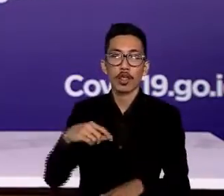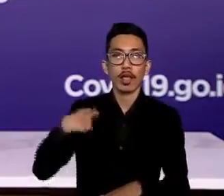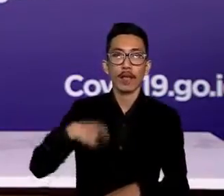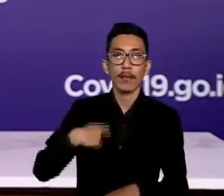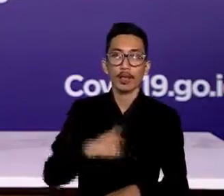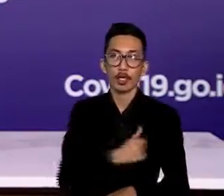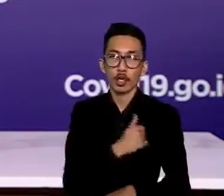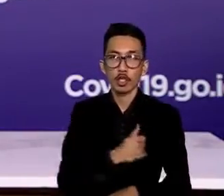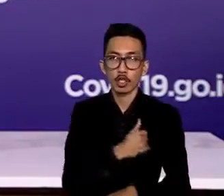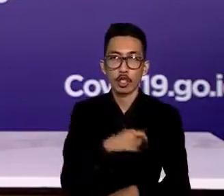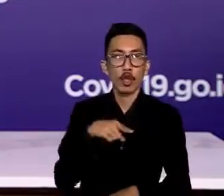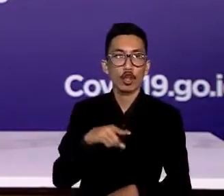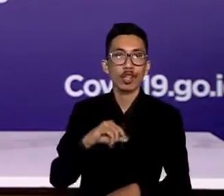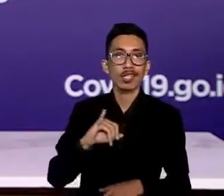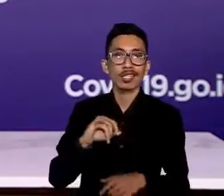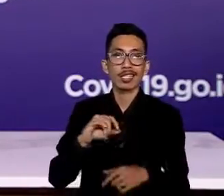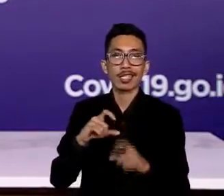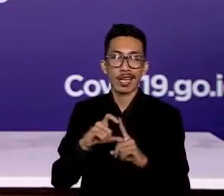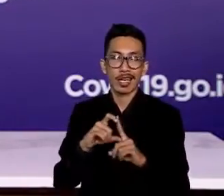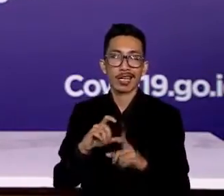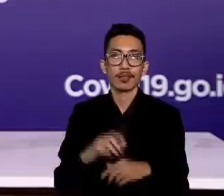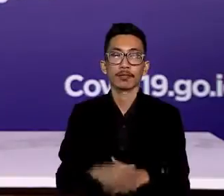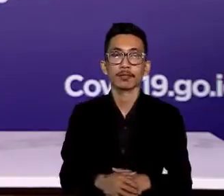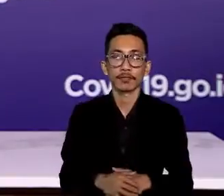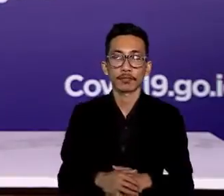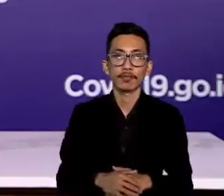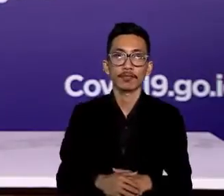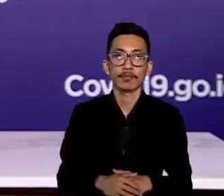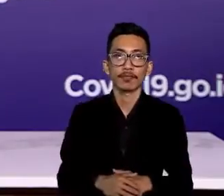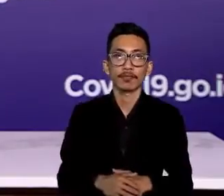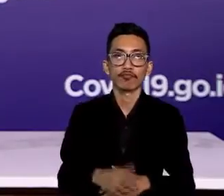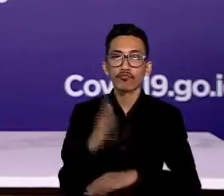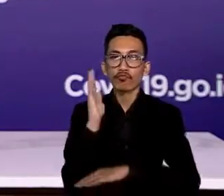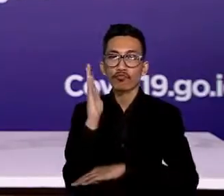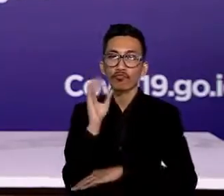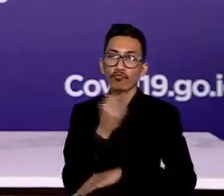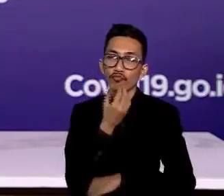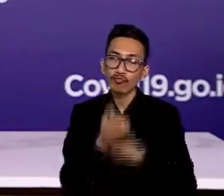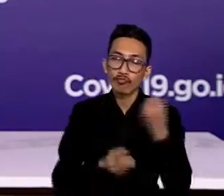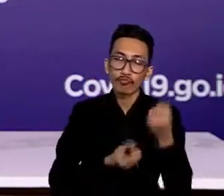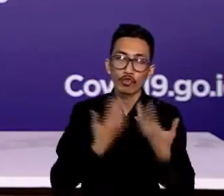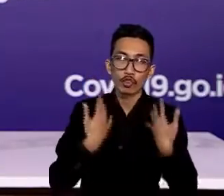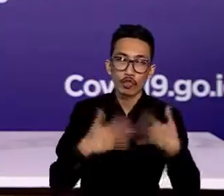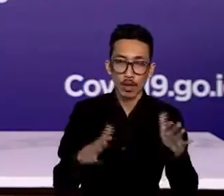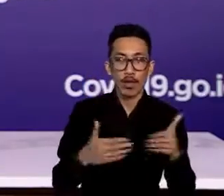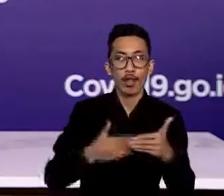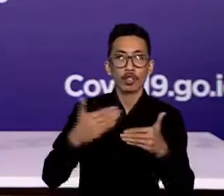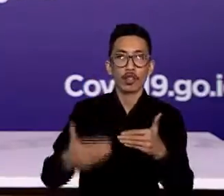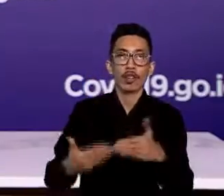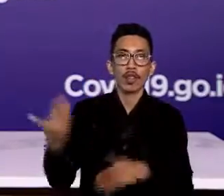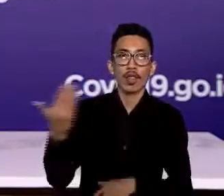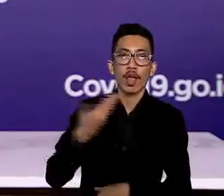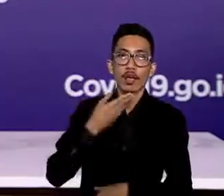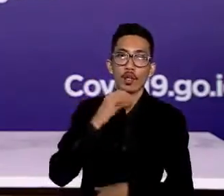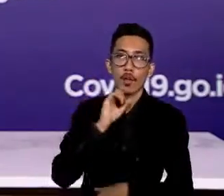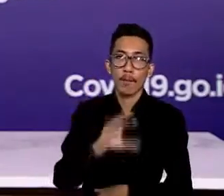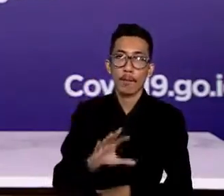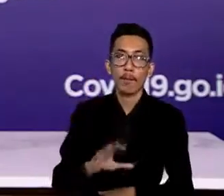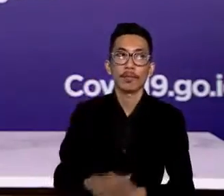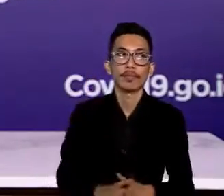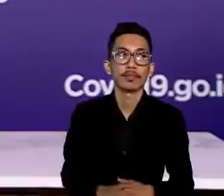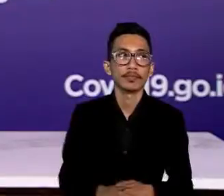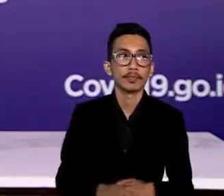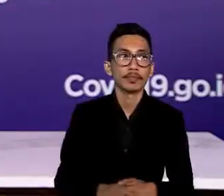Hai demikian konferensi pers pada hari ini saya lanjutkan dengan tanya-jawab media Oh ya Prof